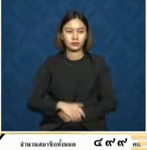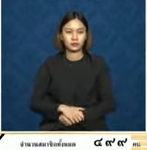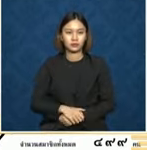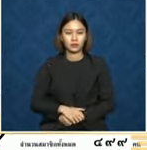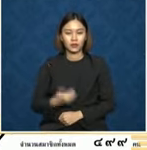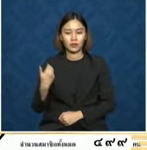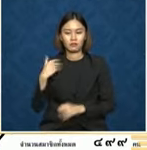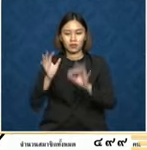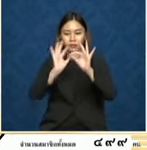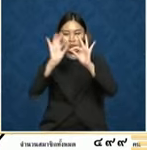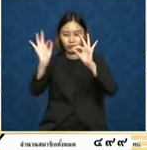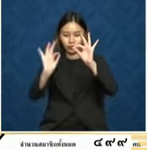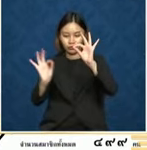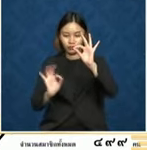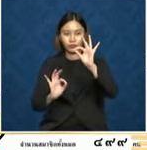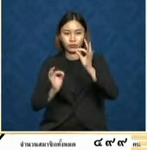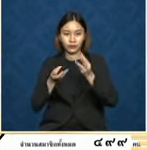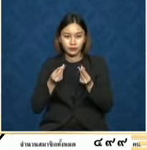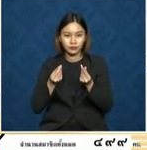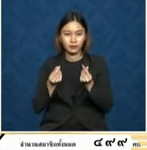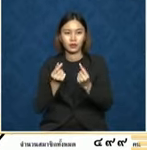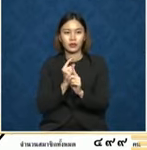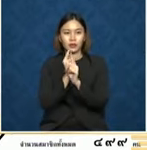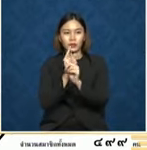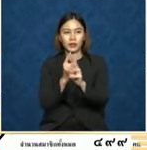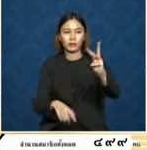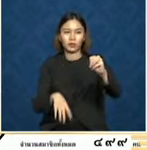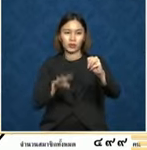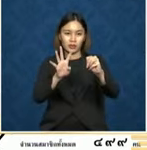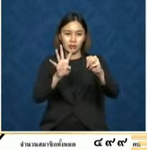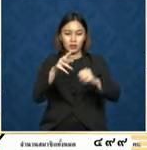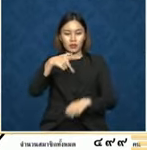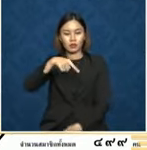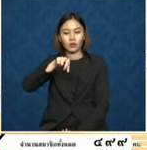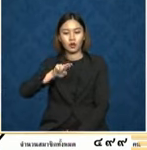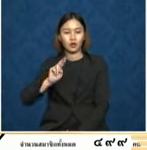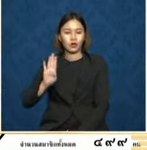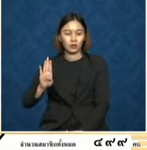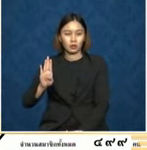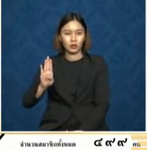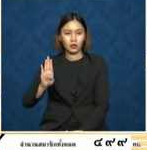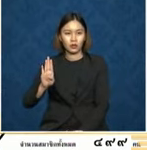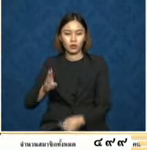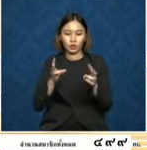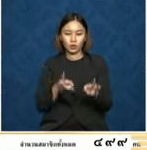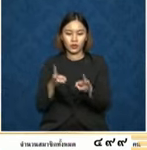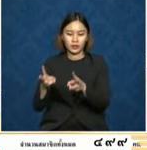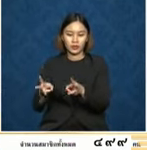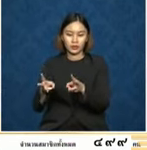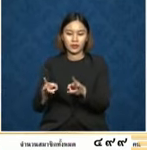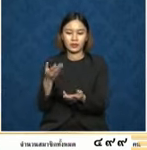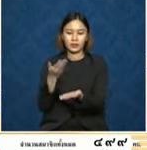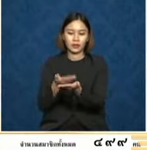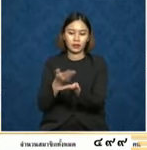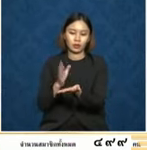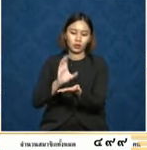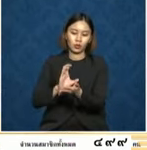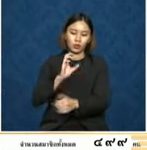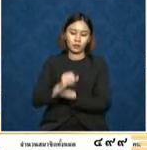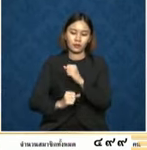ยมีรายละเอียดในมาตรา4แห่งพระราชบัญญัติวิธีการงบประมาณพ.ศ.